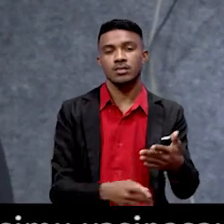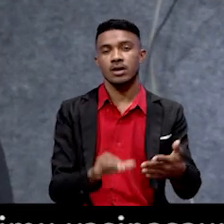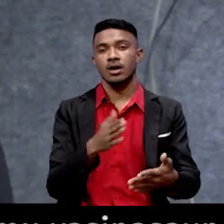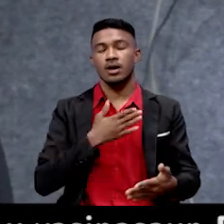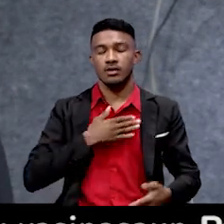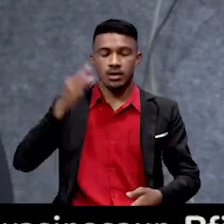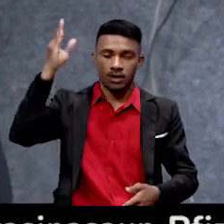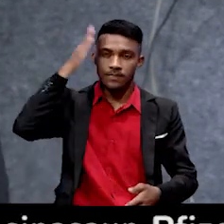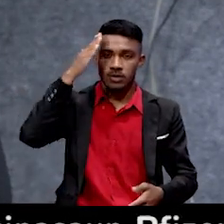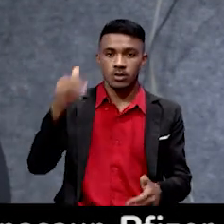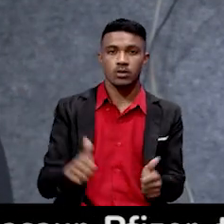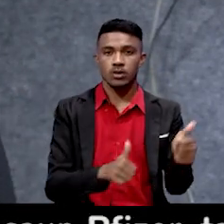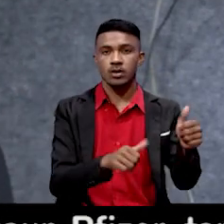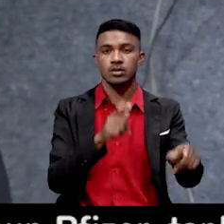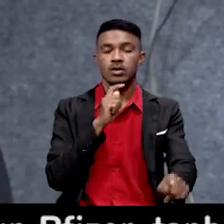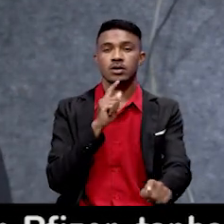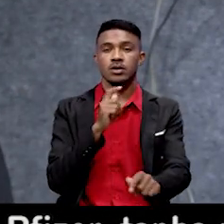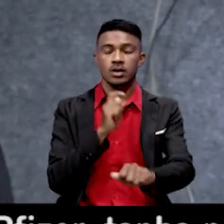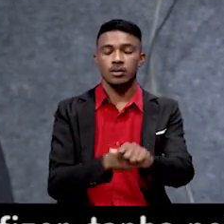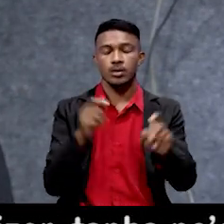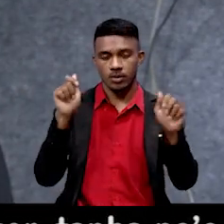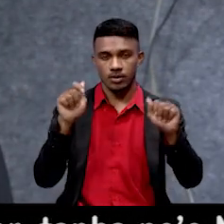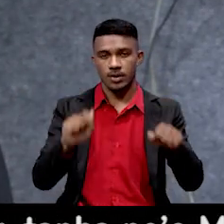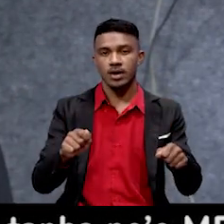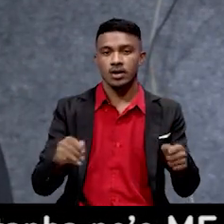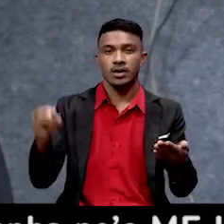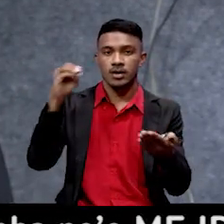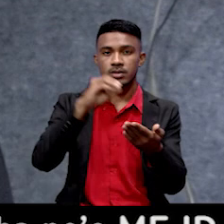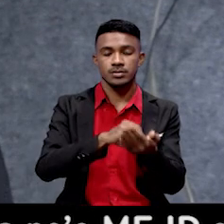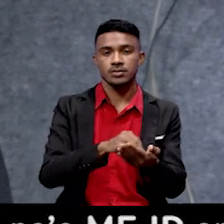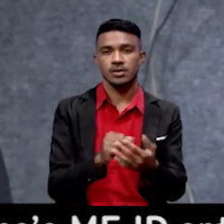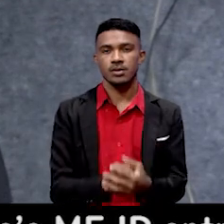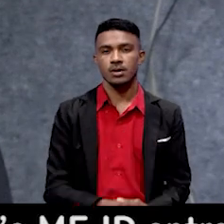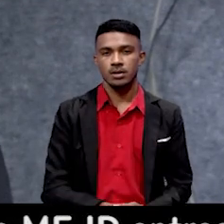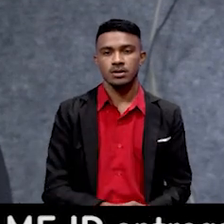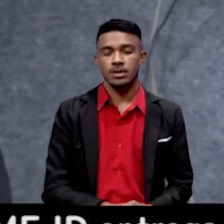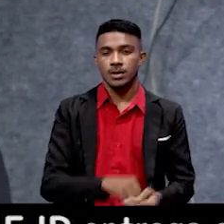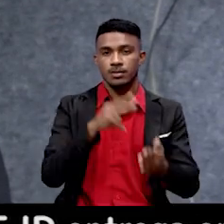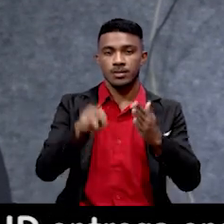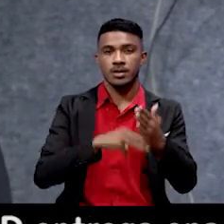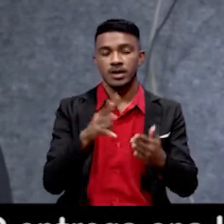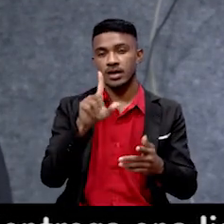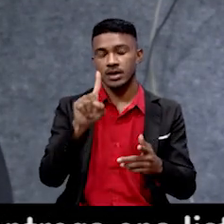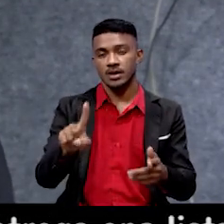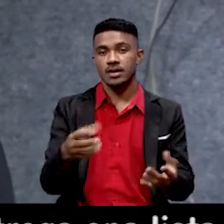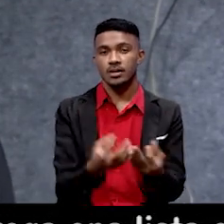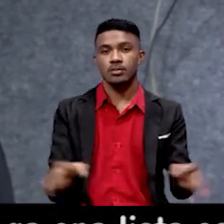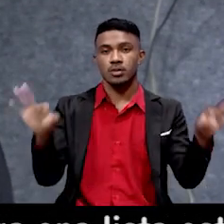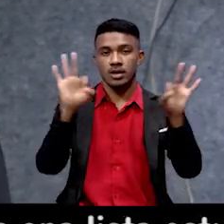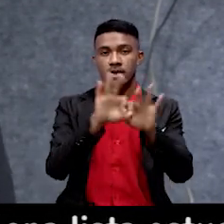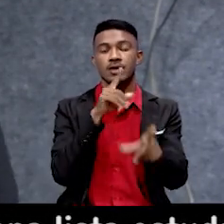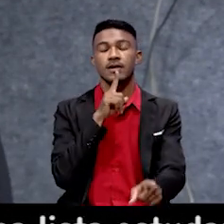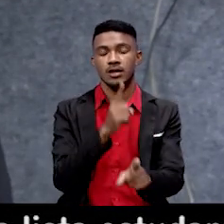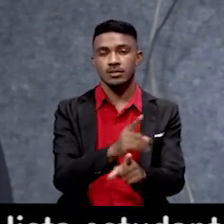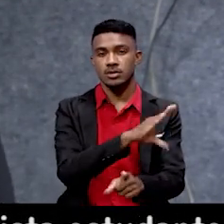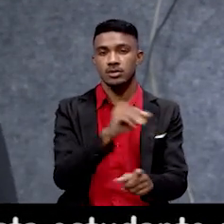ne terlalu tempo pada itu bela utilizan nah, tambah media ida ne important itu harus diliu.